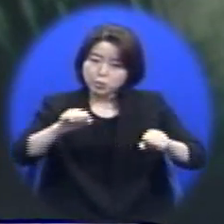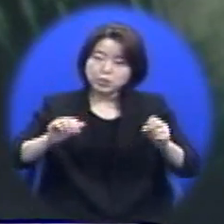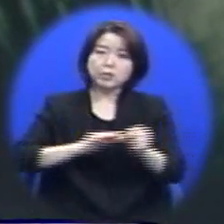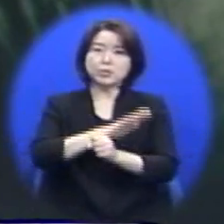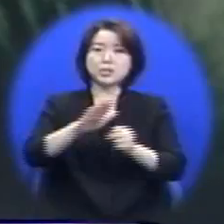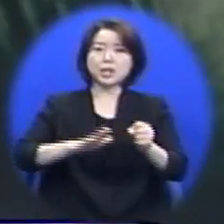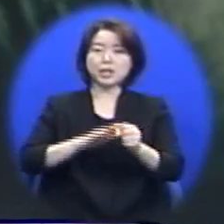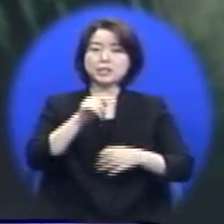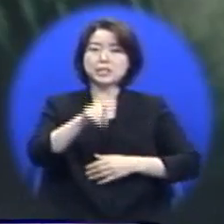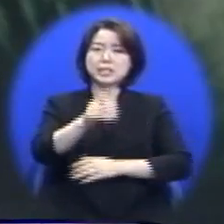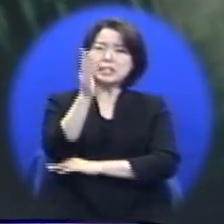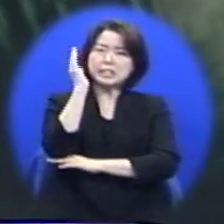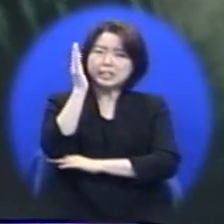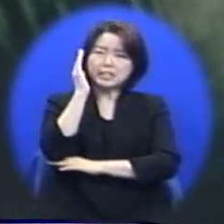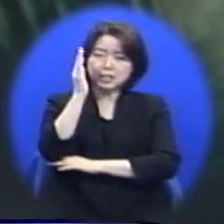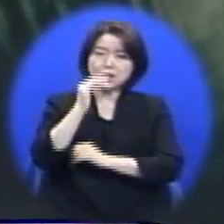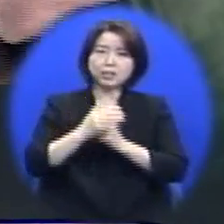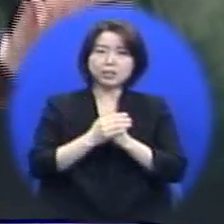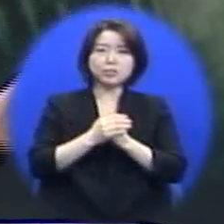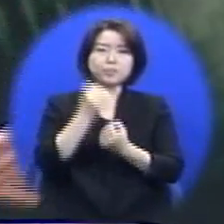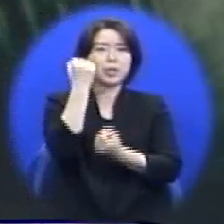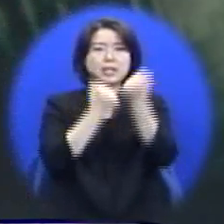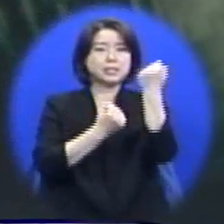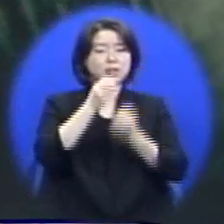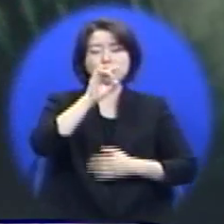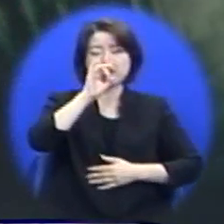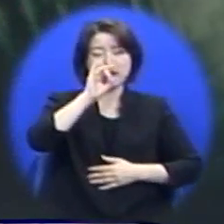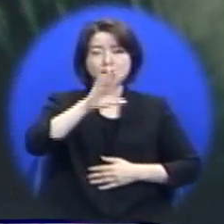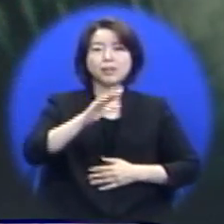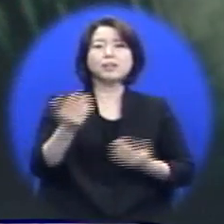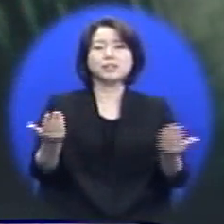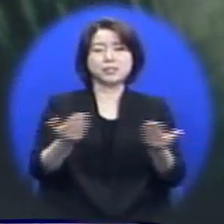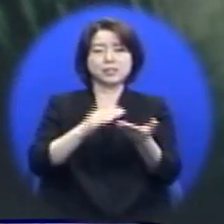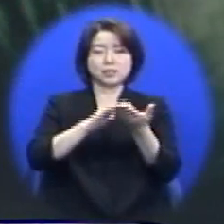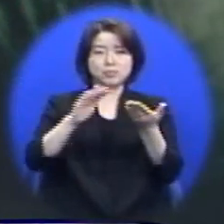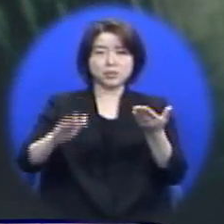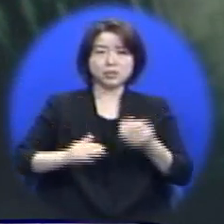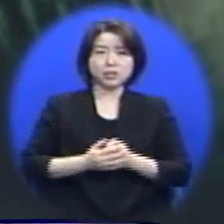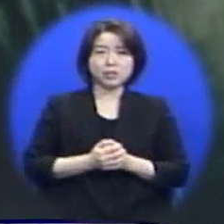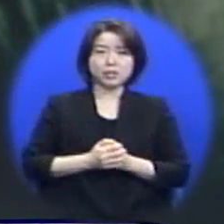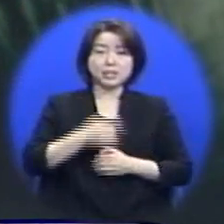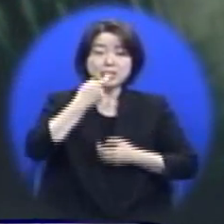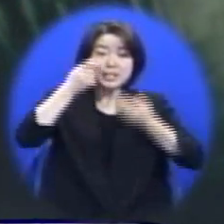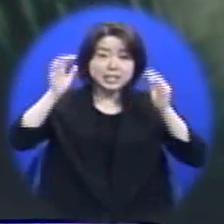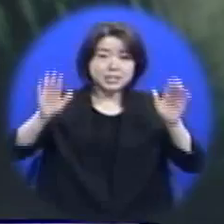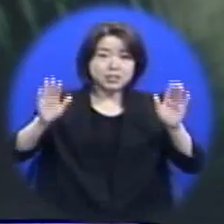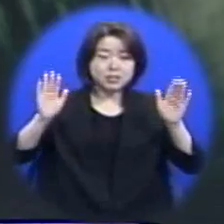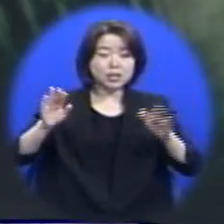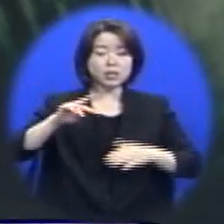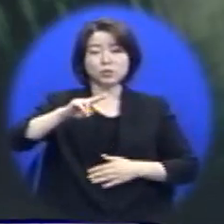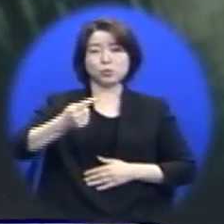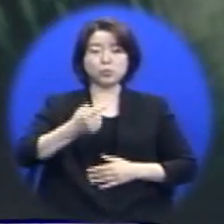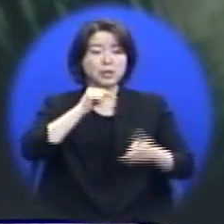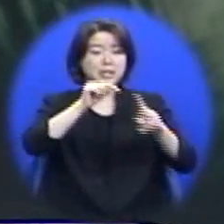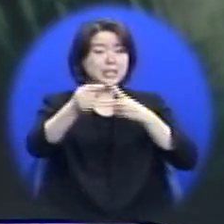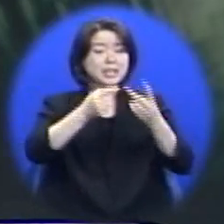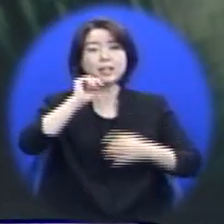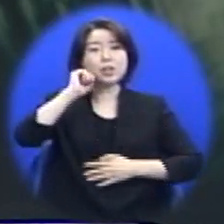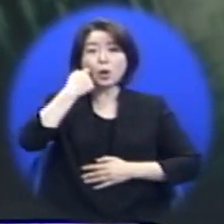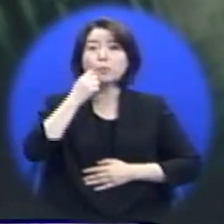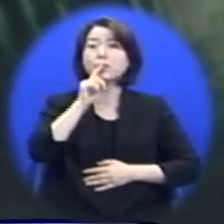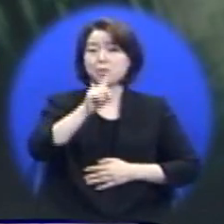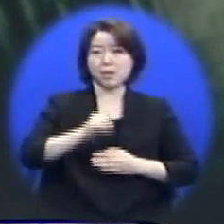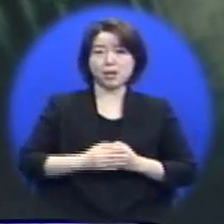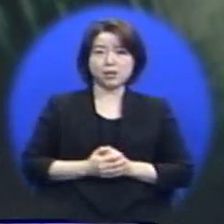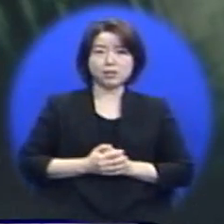사랑하신 이 이야기는 설명이 안 되는 거예요. 설명이 천사들도 이해할 수 없었다고 그랬어요.